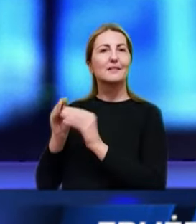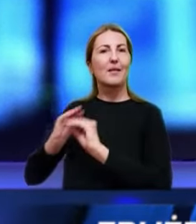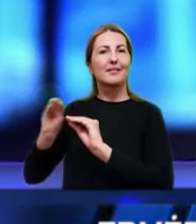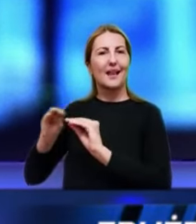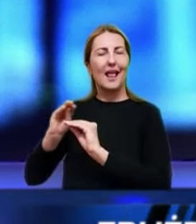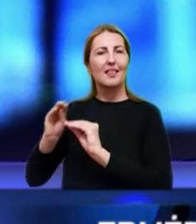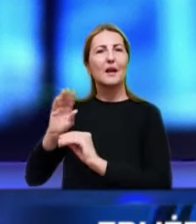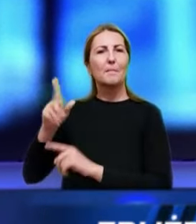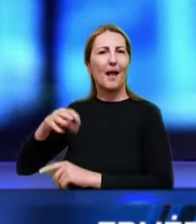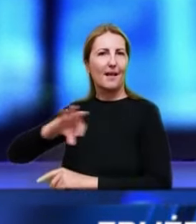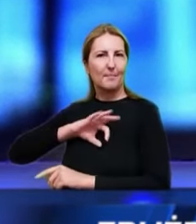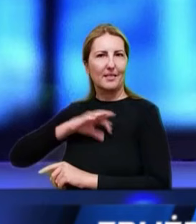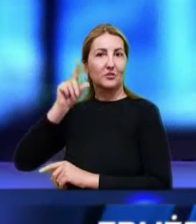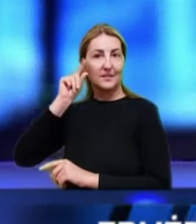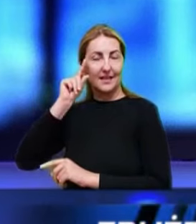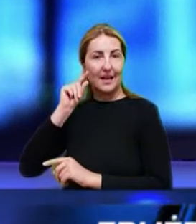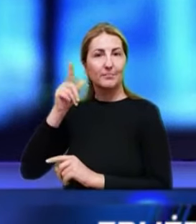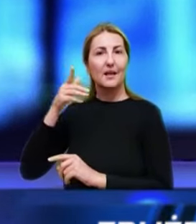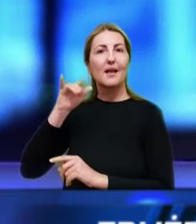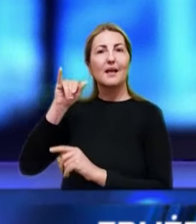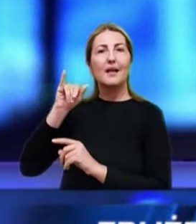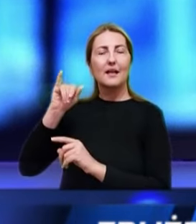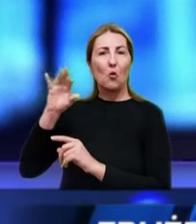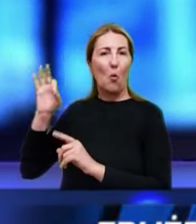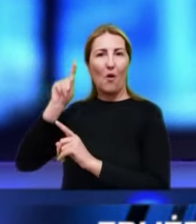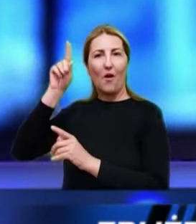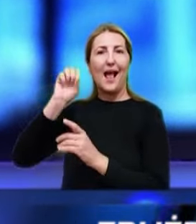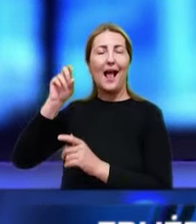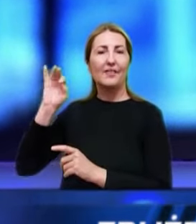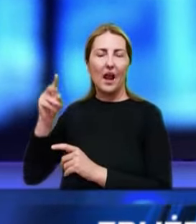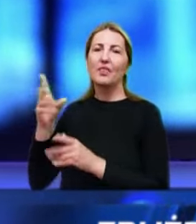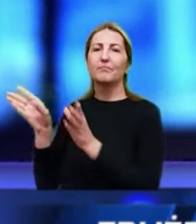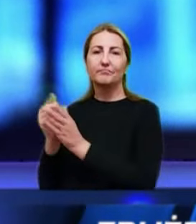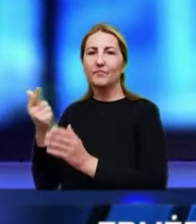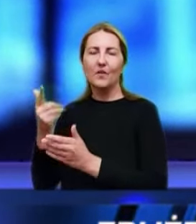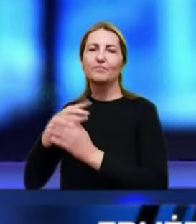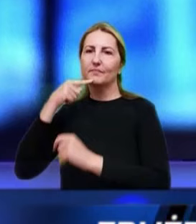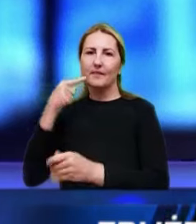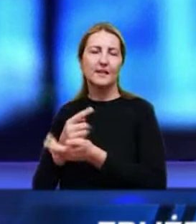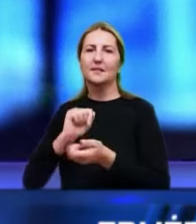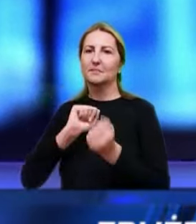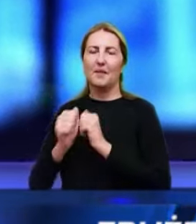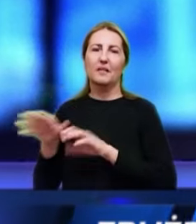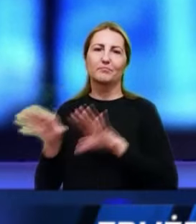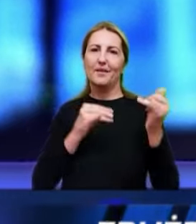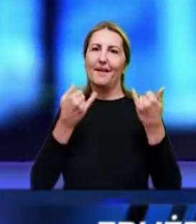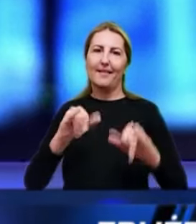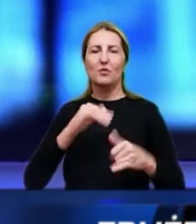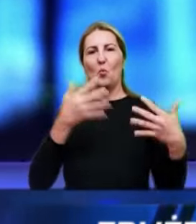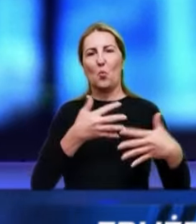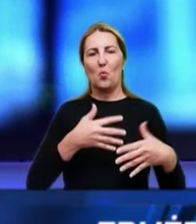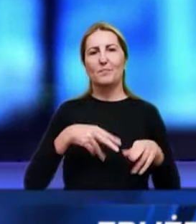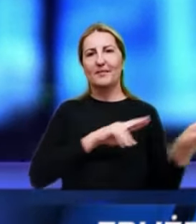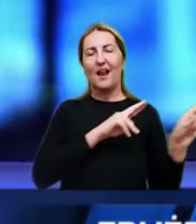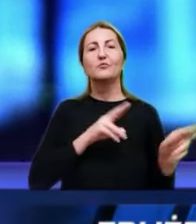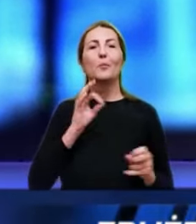Igrzysk Olimpijskich z Atlanty Anetą Szczepańską podjęły decyzję o zmianie barw klubowych. Powodem były nieodpowiednie warunki